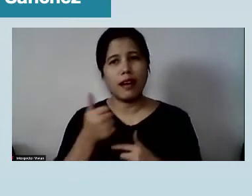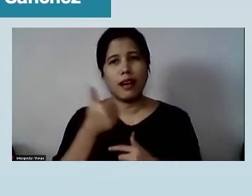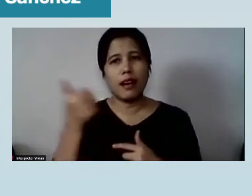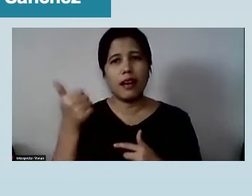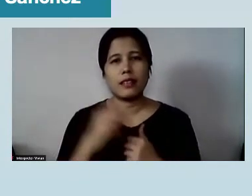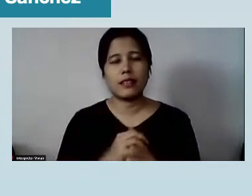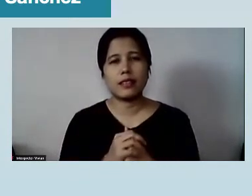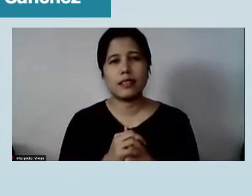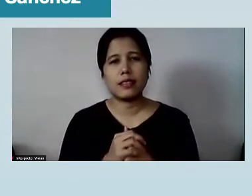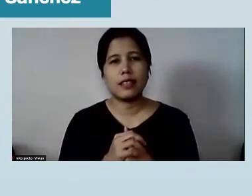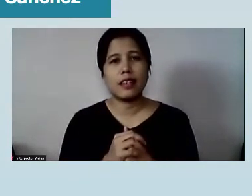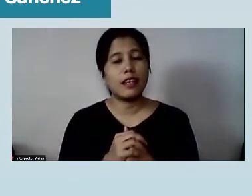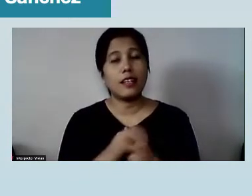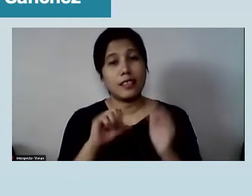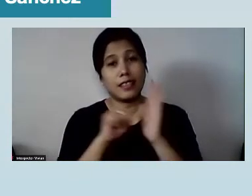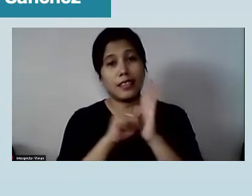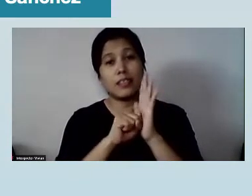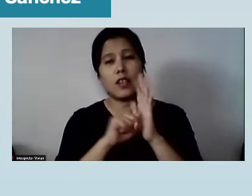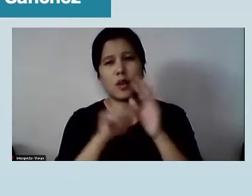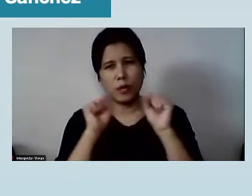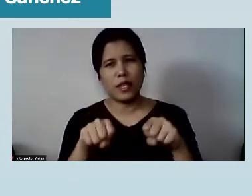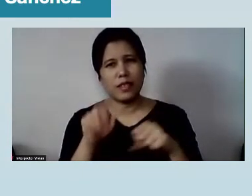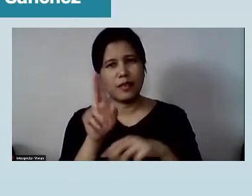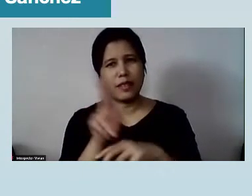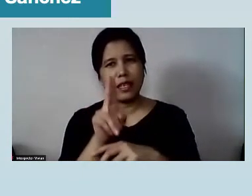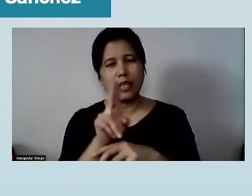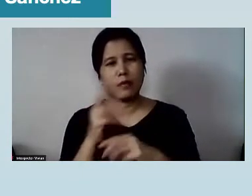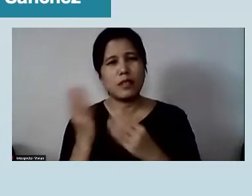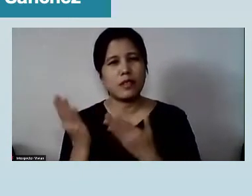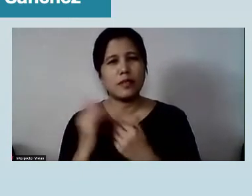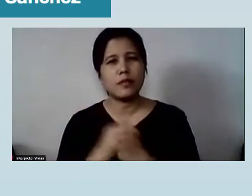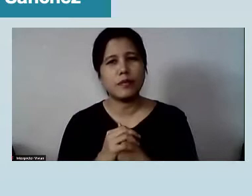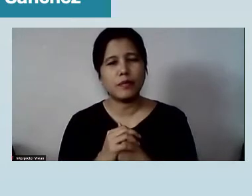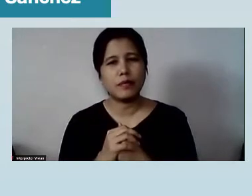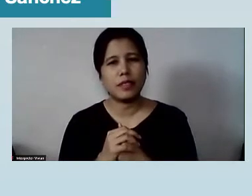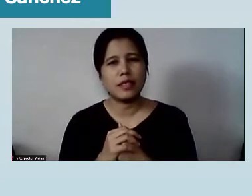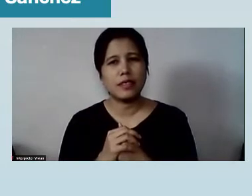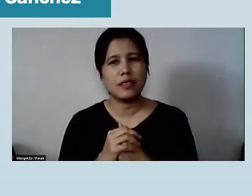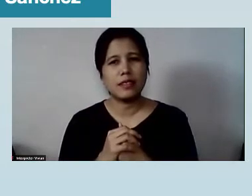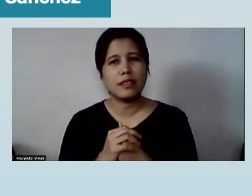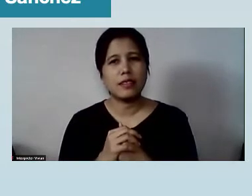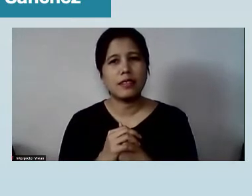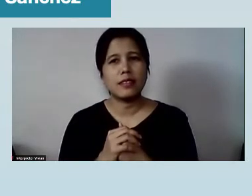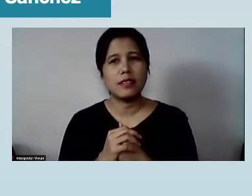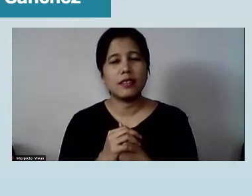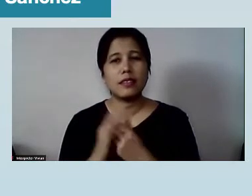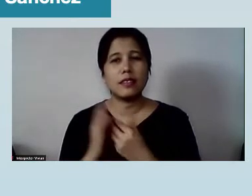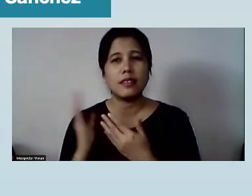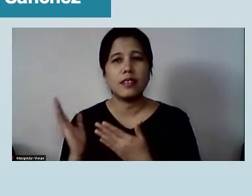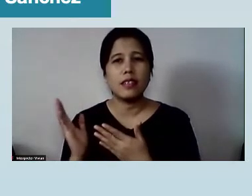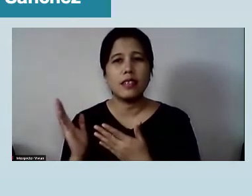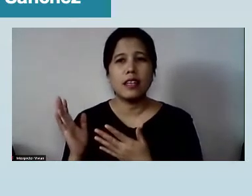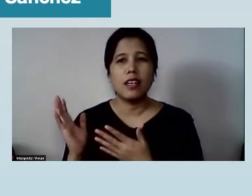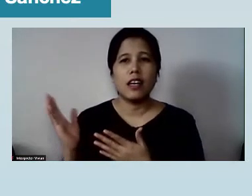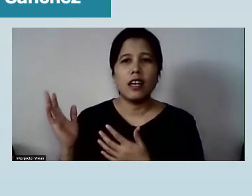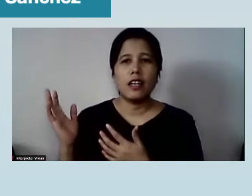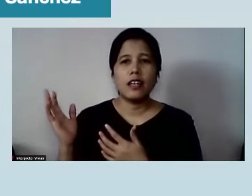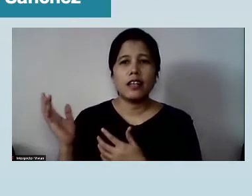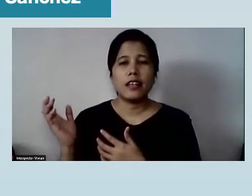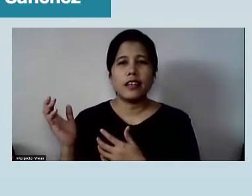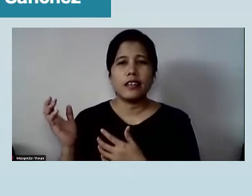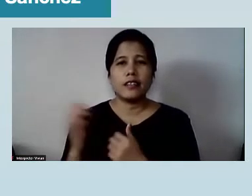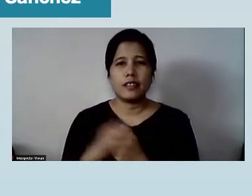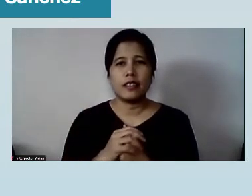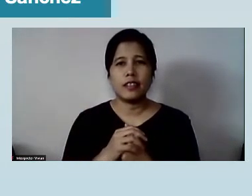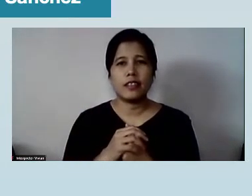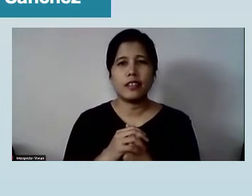signages pa. Ito po, pwede nyo magamit din ito, no? Yung mga sa hearing o kaya sa mga older person. Yan. Yan po,